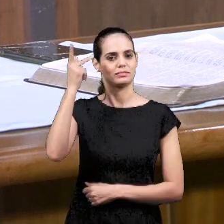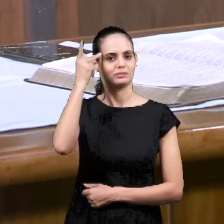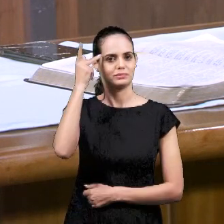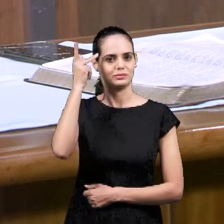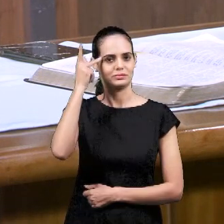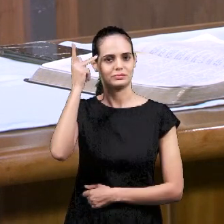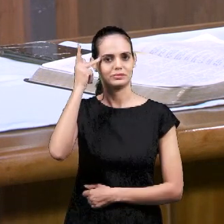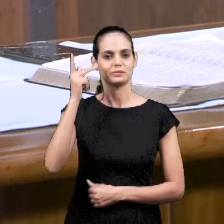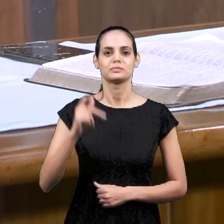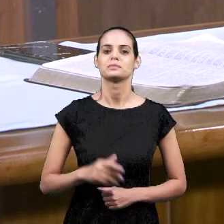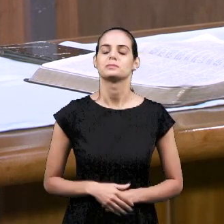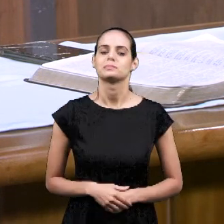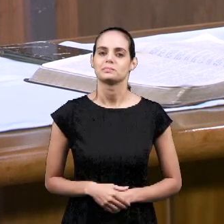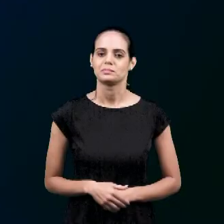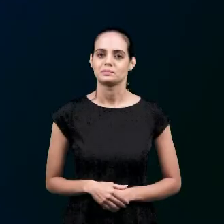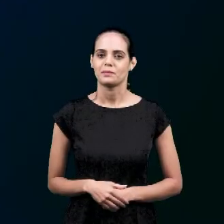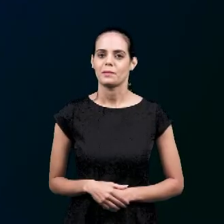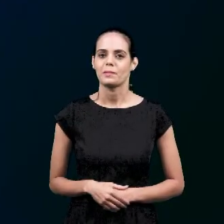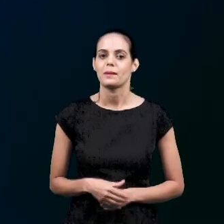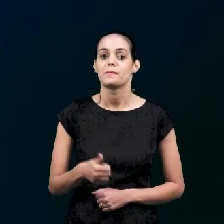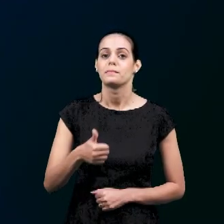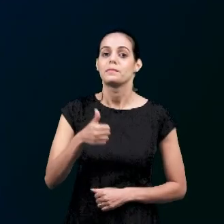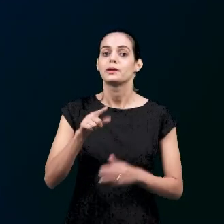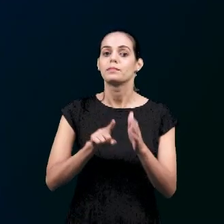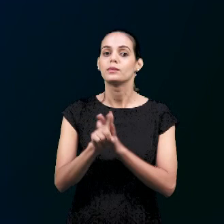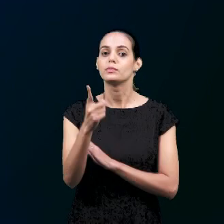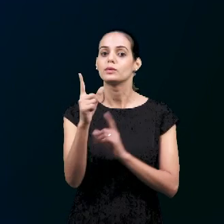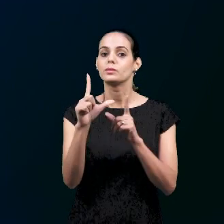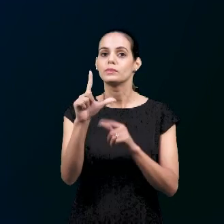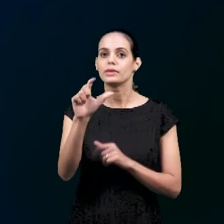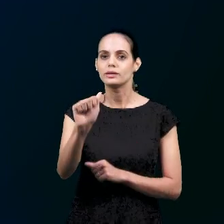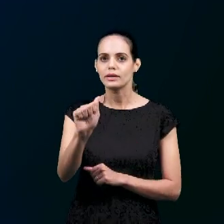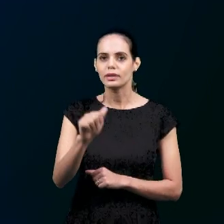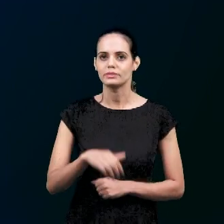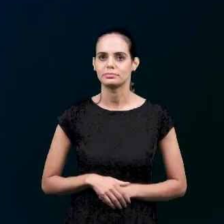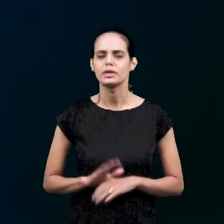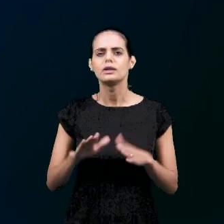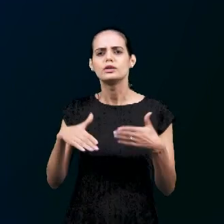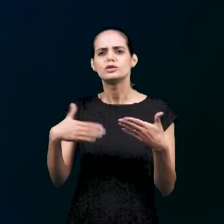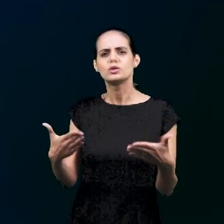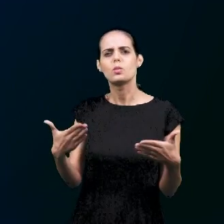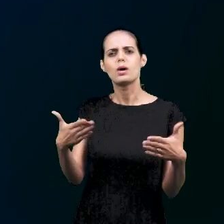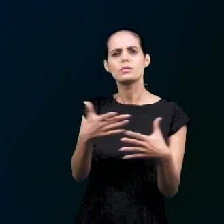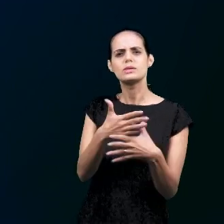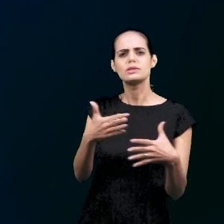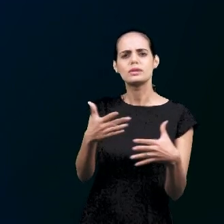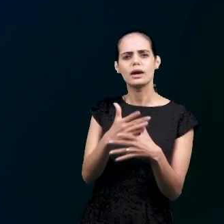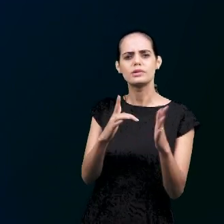groupe d'accessibilité d'une église dans l'État de São Paulo. On passe à la réponse.